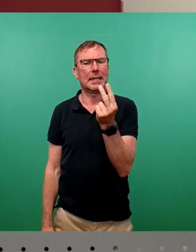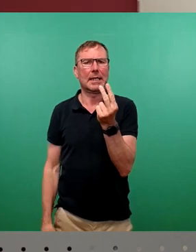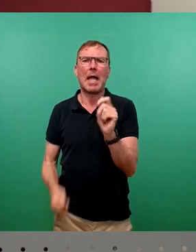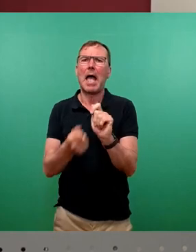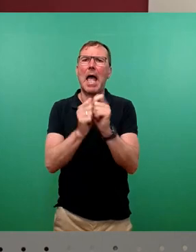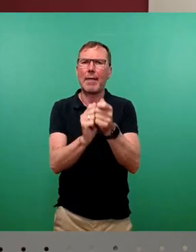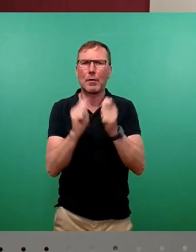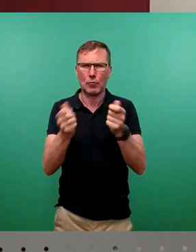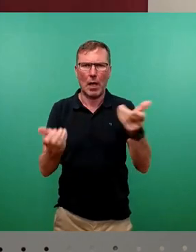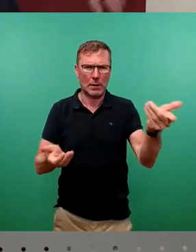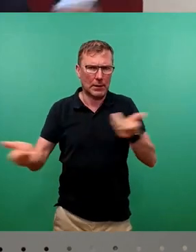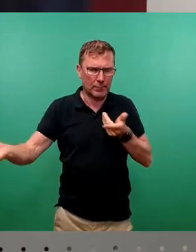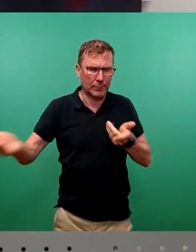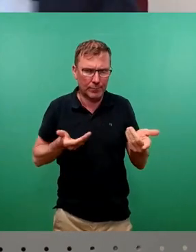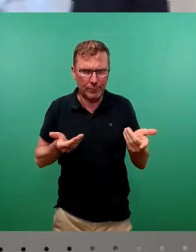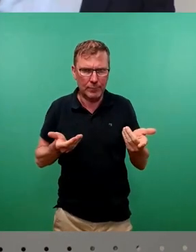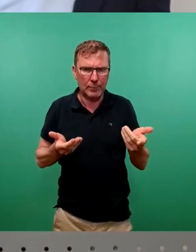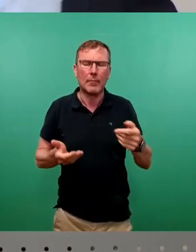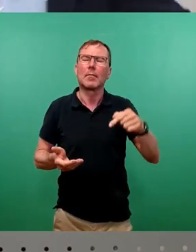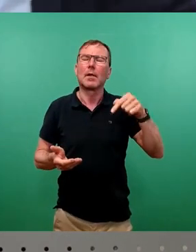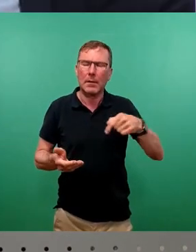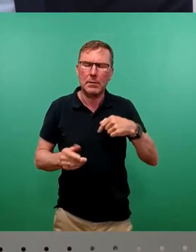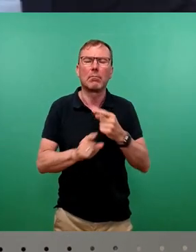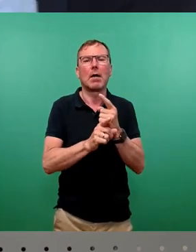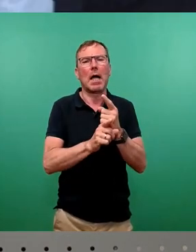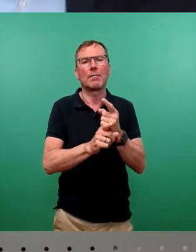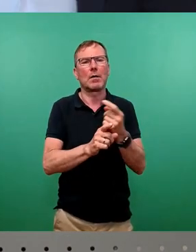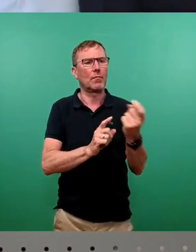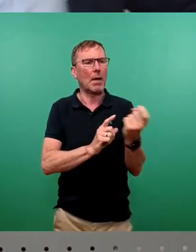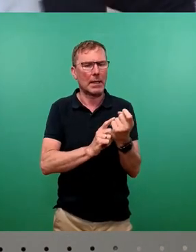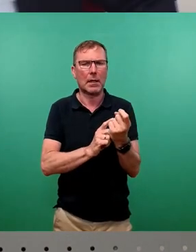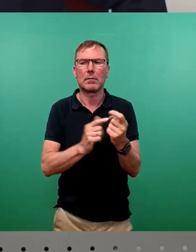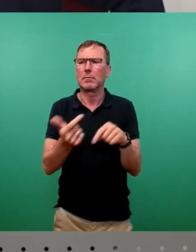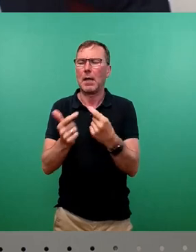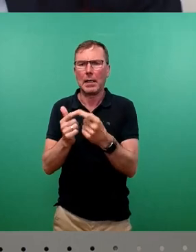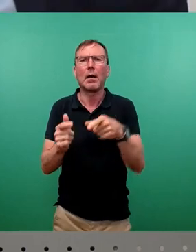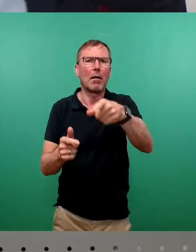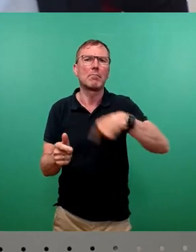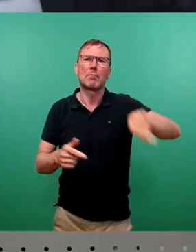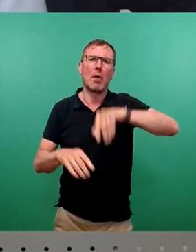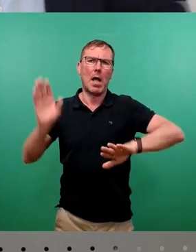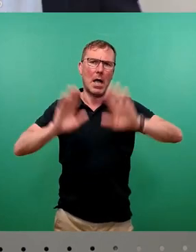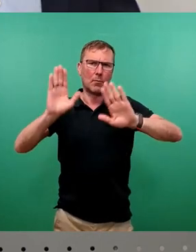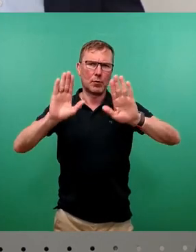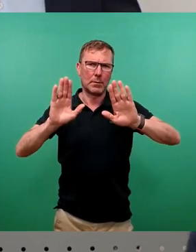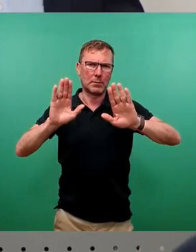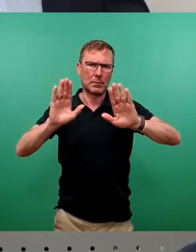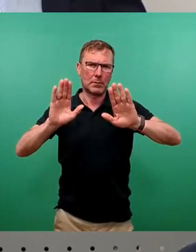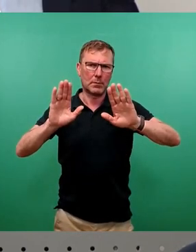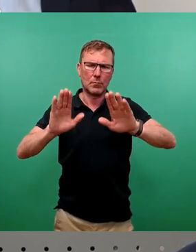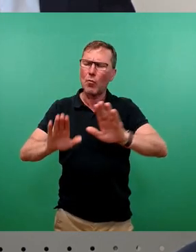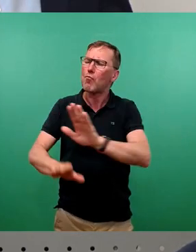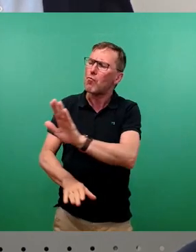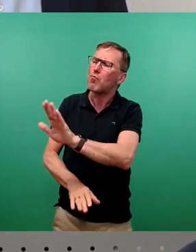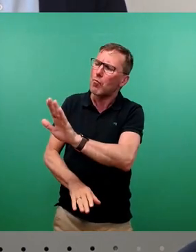Änderungsanträge, die ich auch in der Reihenfolge des Eingangs dann zur Abstimmung stellen würde. Nochmal, warten Sie mal kurz, immer